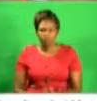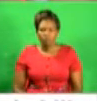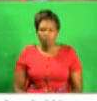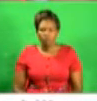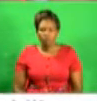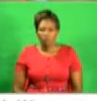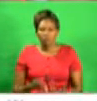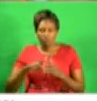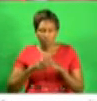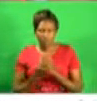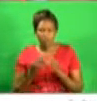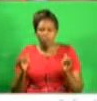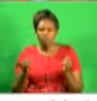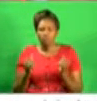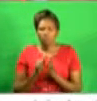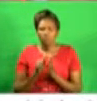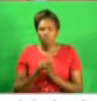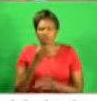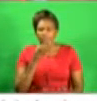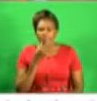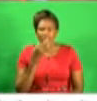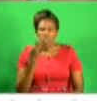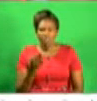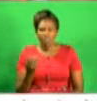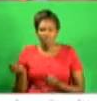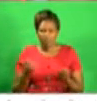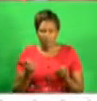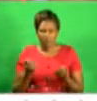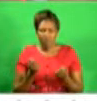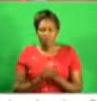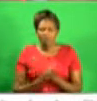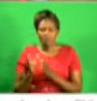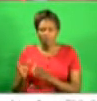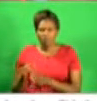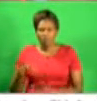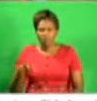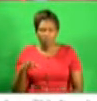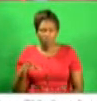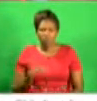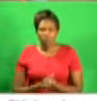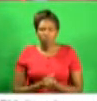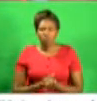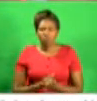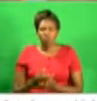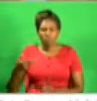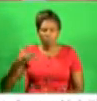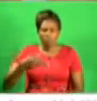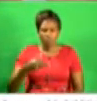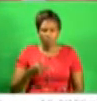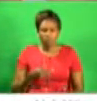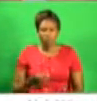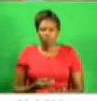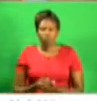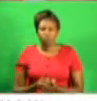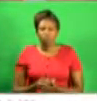Moja kwa moja tunaanza na taarifa ambapo wanaume watatu ambao ni dereva na kondakta wa kampuni ya matatu ya Nazigi na mhudumu wa kituo cha petroli wamehukumiwa